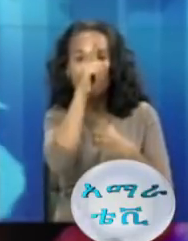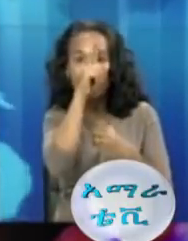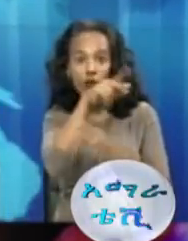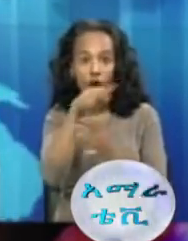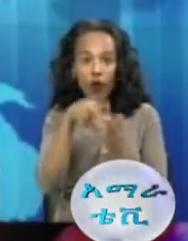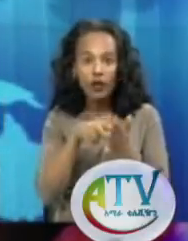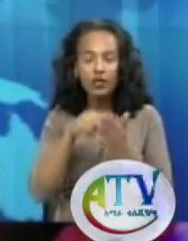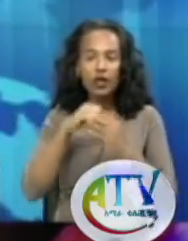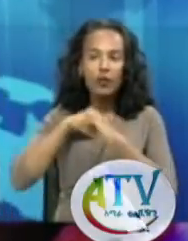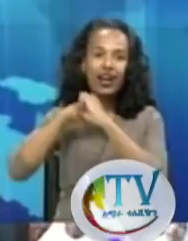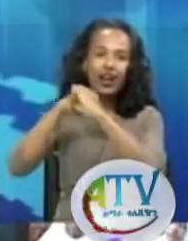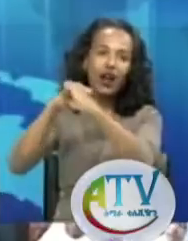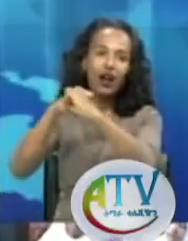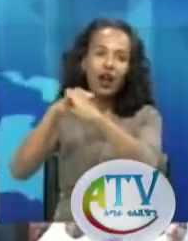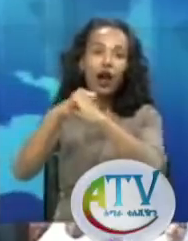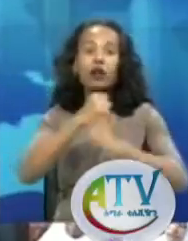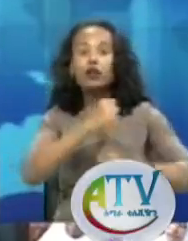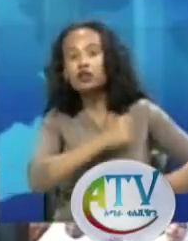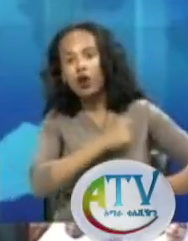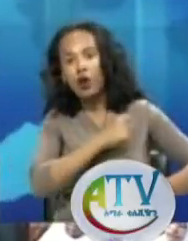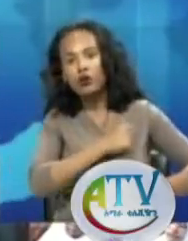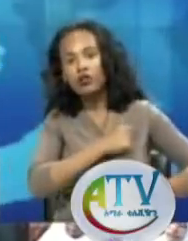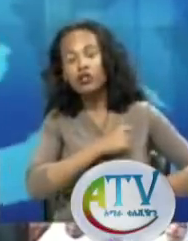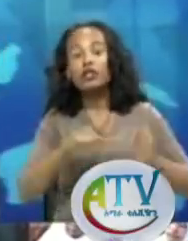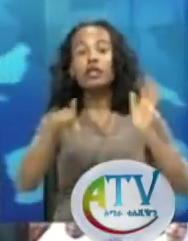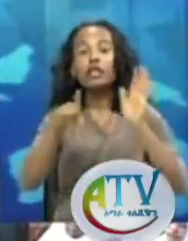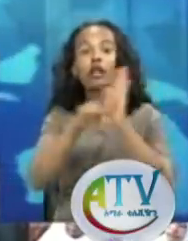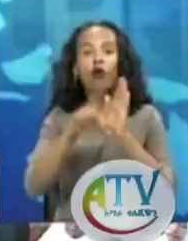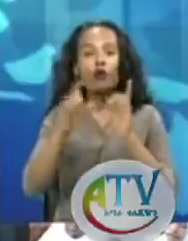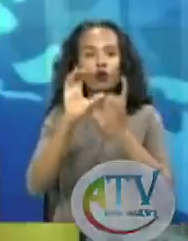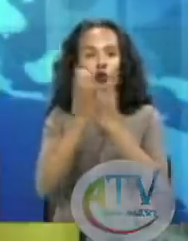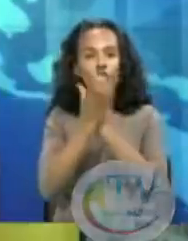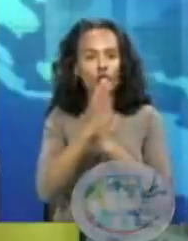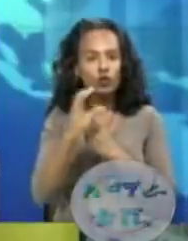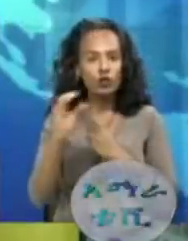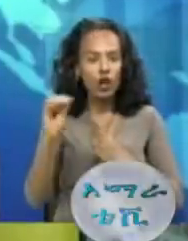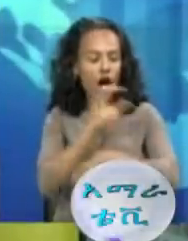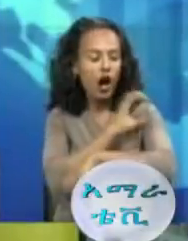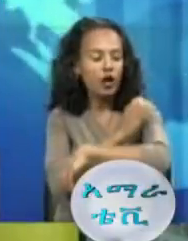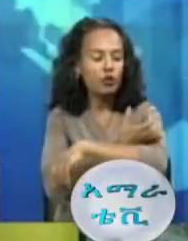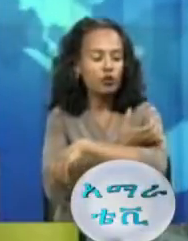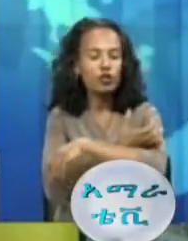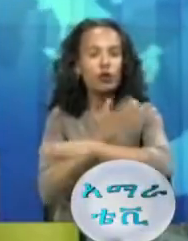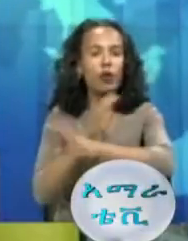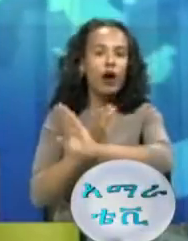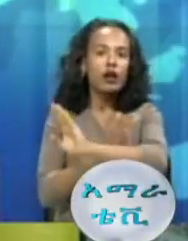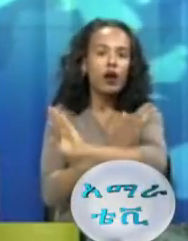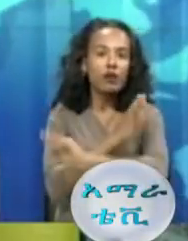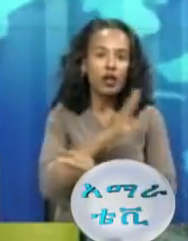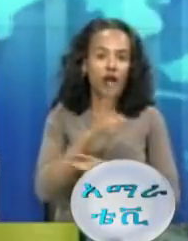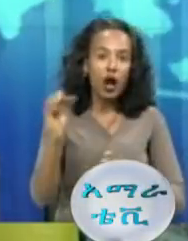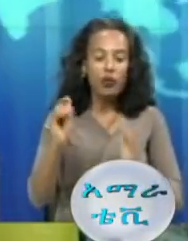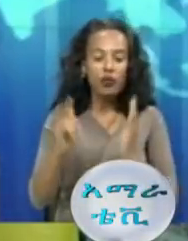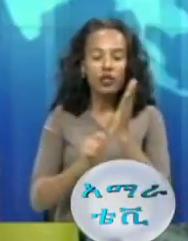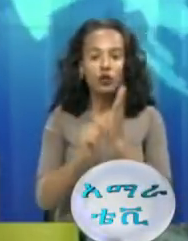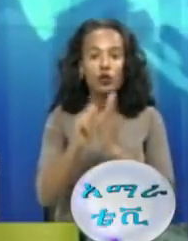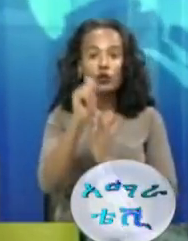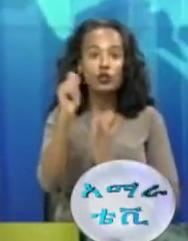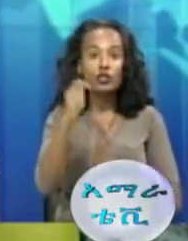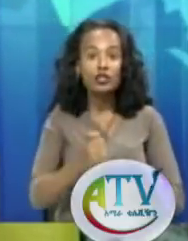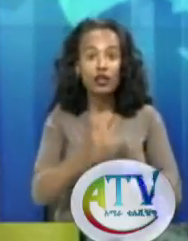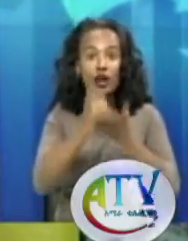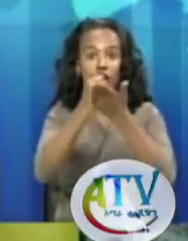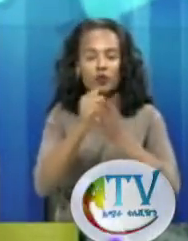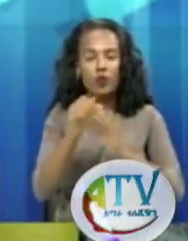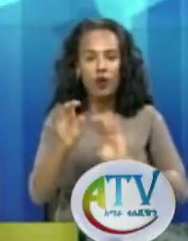እንዲሁም የመከላከያ ሰራዊትን የህጋዊ ማዕቀፎችና አቅሞችን በማዳበርና በቴክኖሎጂ እንዲታገዝ